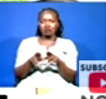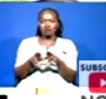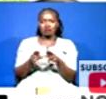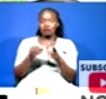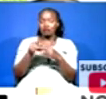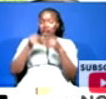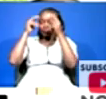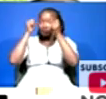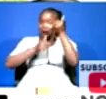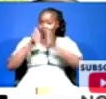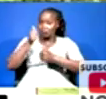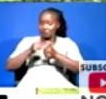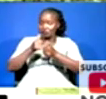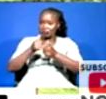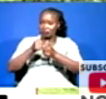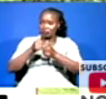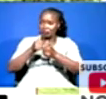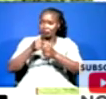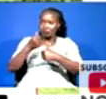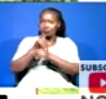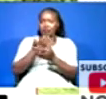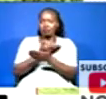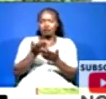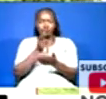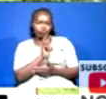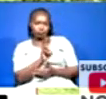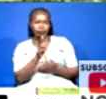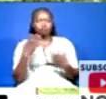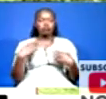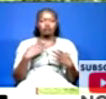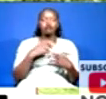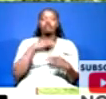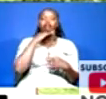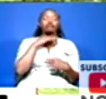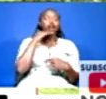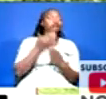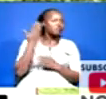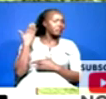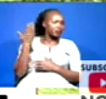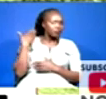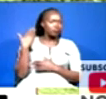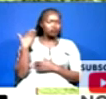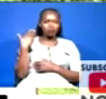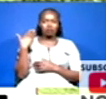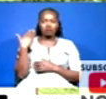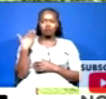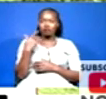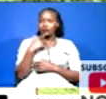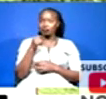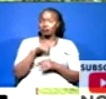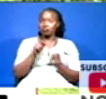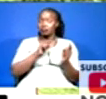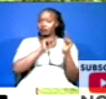kani yenye ilimfanya. Alikuwa anaona tu watu wenye wamekufa, walikufa. Sasa vile alikucha